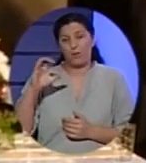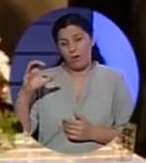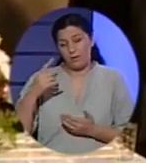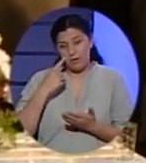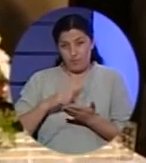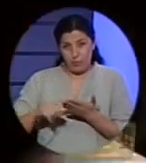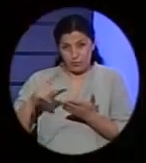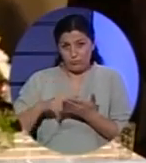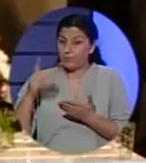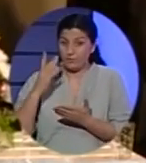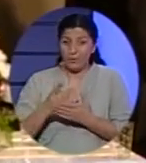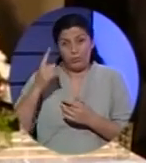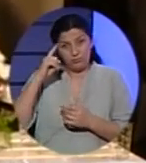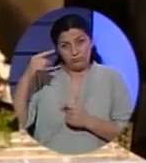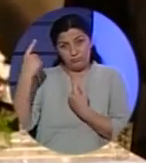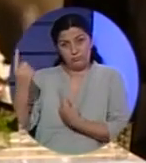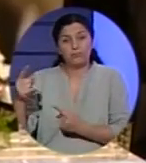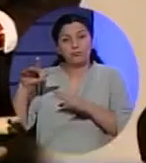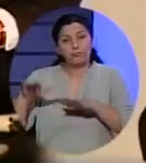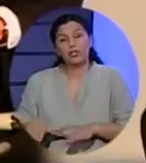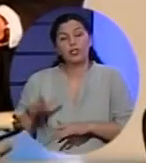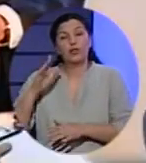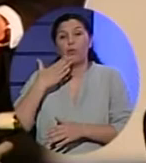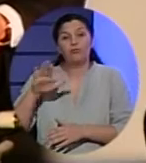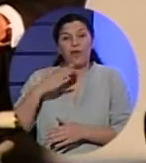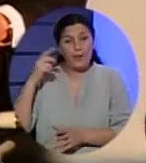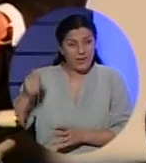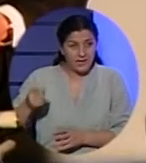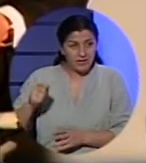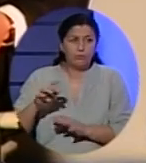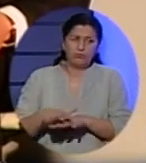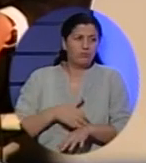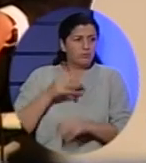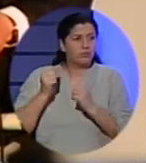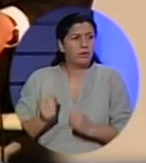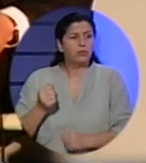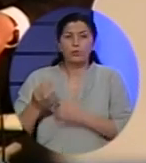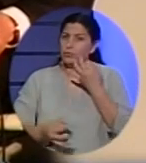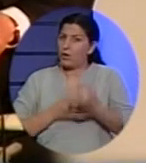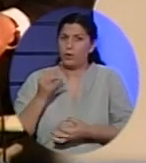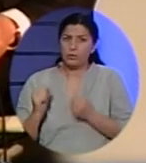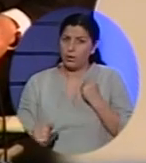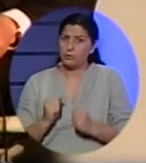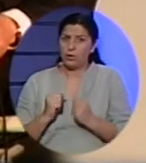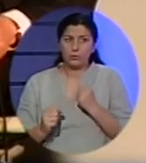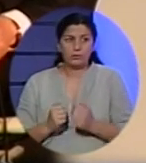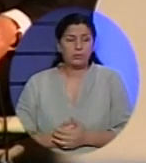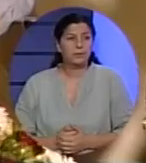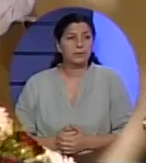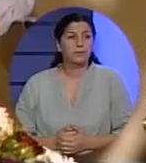מספר חודשים כבר מתכנן לשבת בכנסת בירושלים, הרגיש מספיק בטוח לשאול את השאלות הקשות הבוקר.